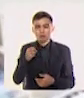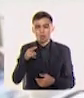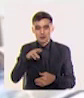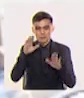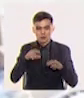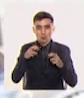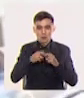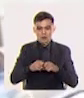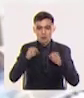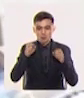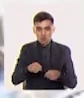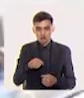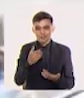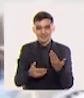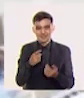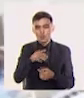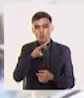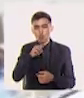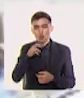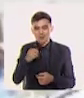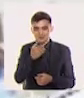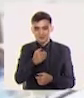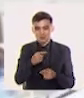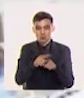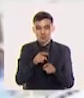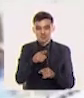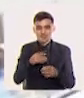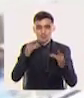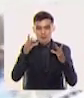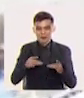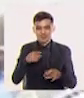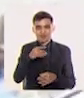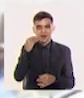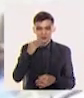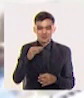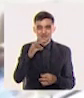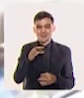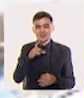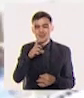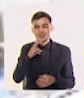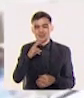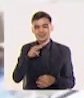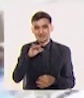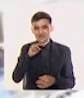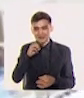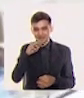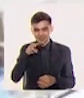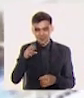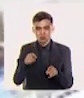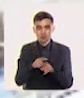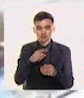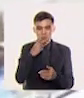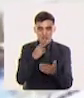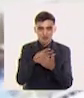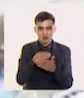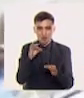тексеруіне болады. Сонымен қатар ұнның қабының сапасына, этикеткісіне, логотипіне қатысты айтылған ұсыныстар